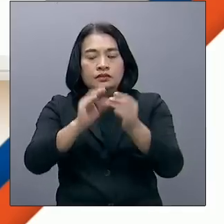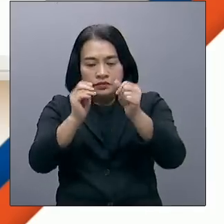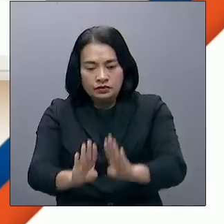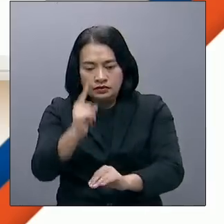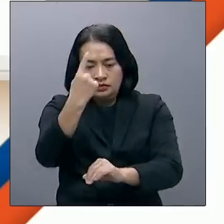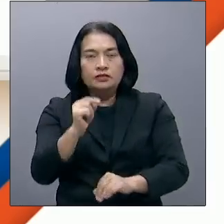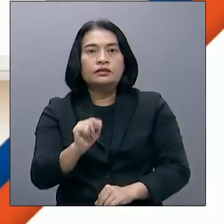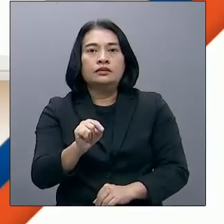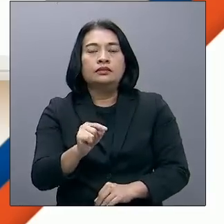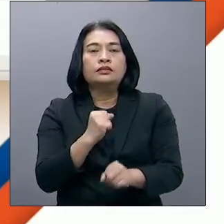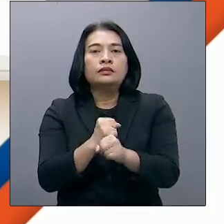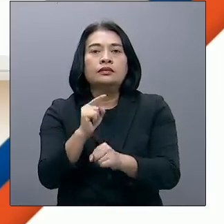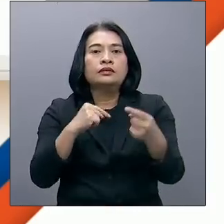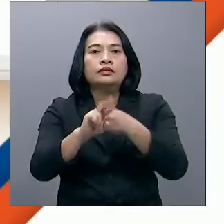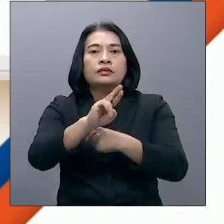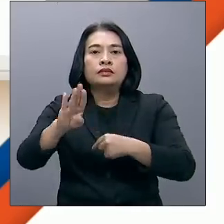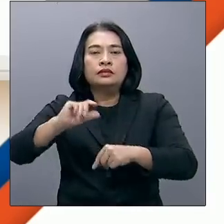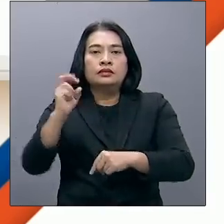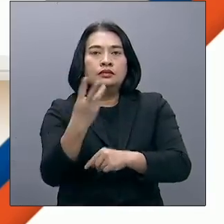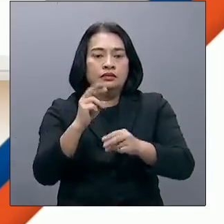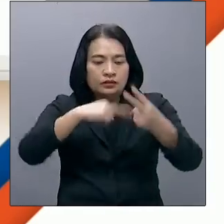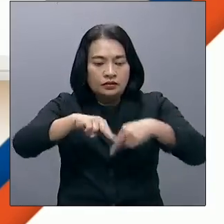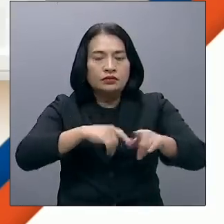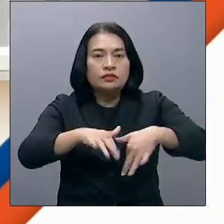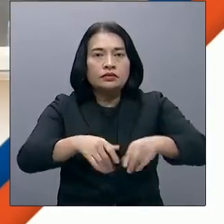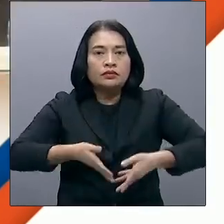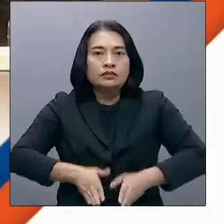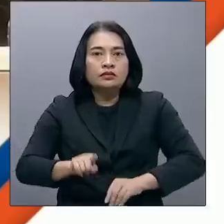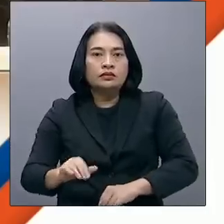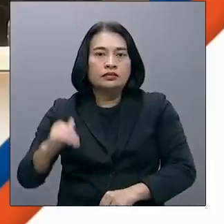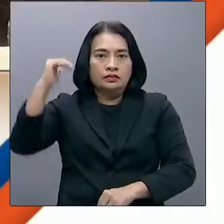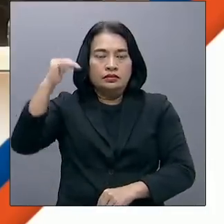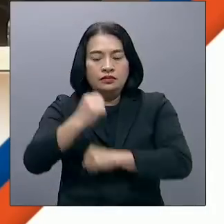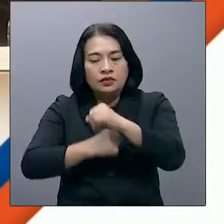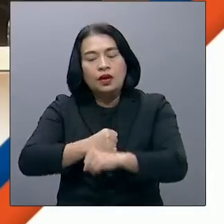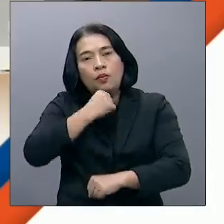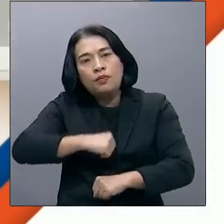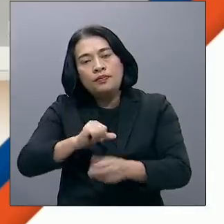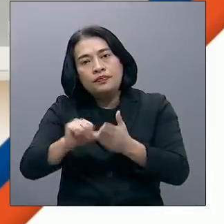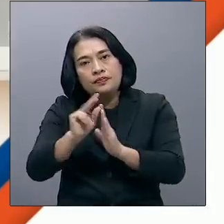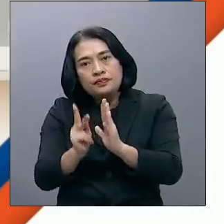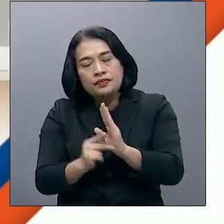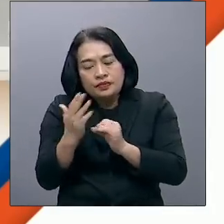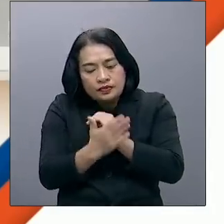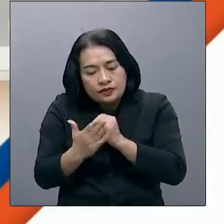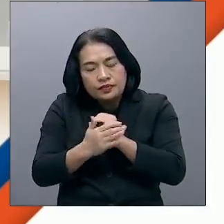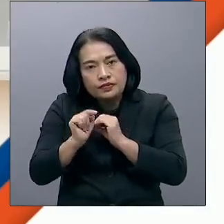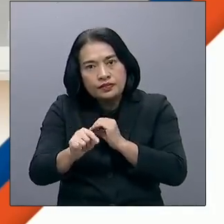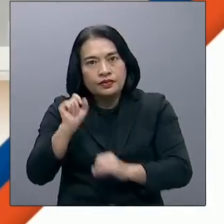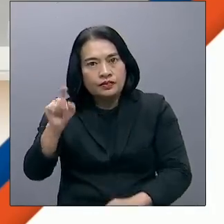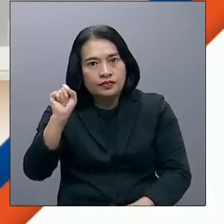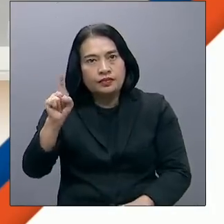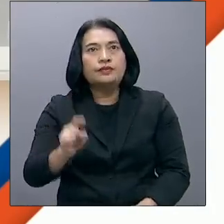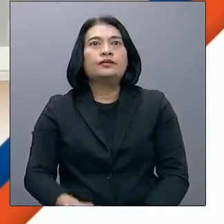ค่ะและการสร้างระบบสวัสดิการดูแลประชาชนตั้งแต่แรกเกิดจนสูงวัยการแก้ไขปัญหายาเสพติดโดยเร่งด่